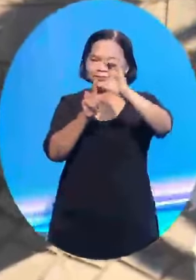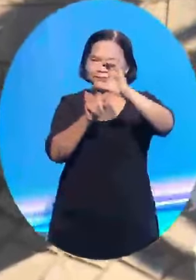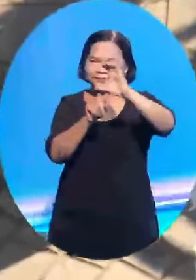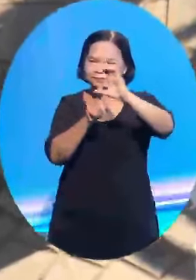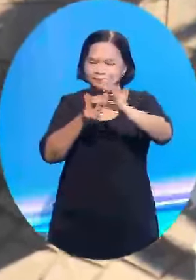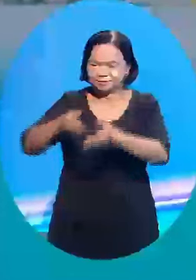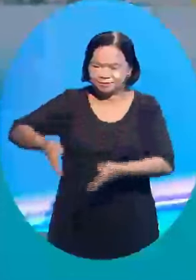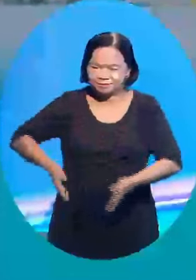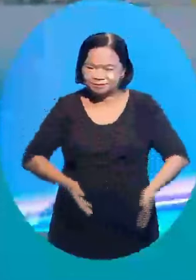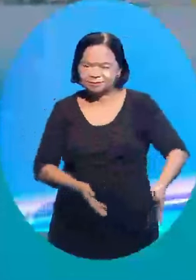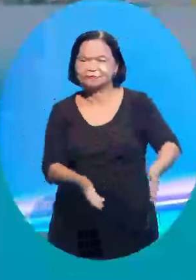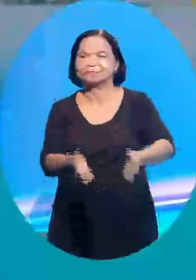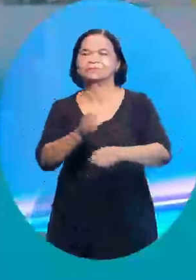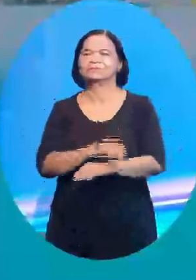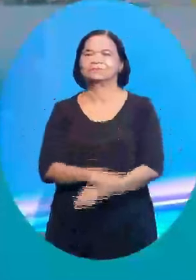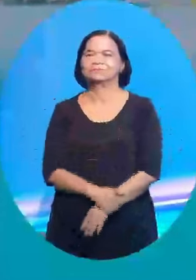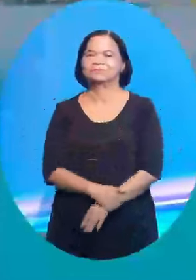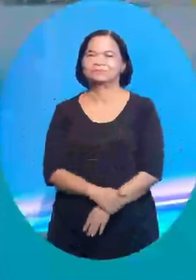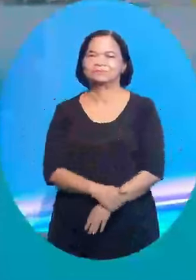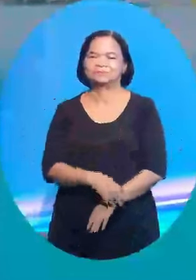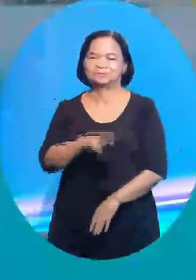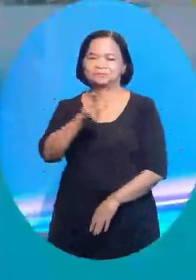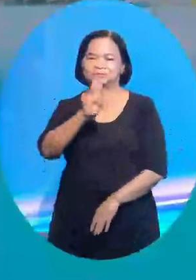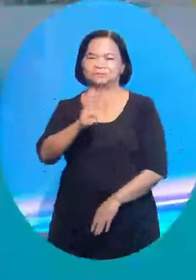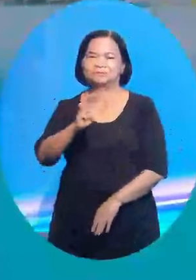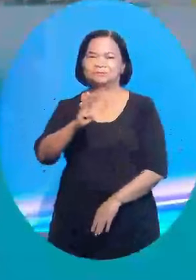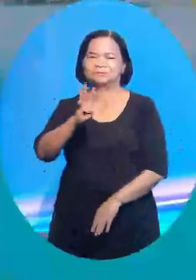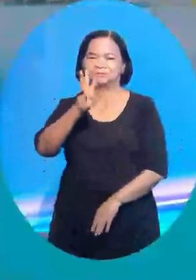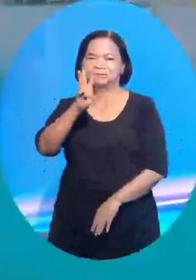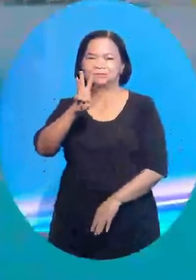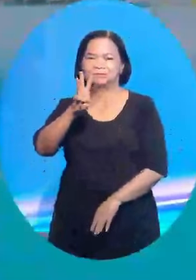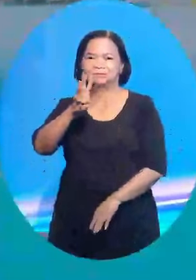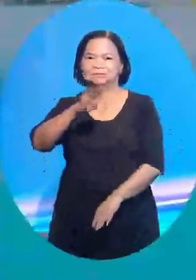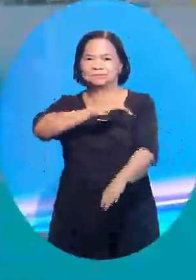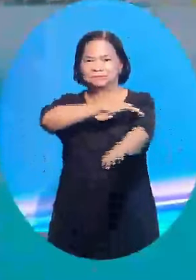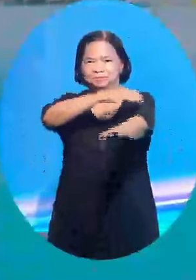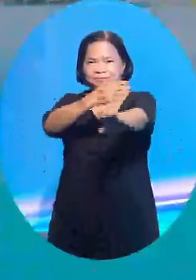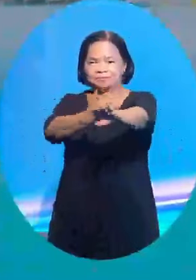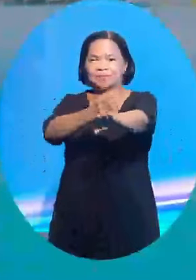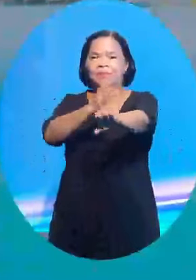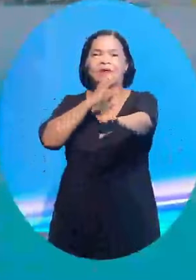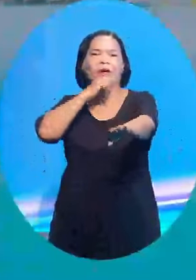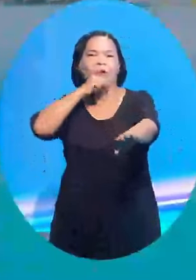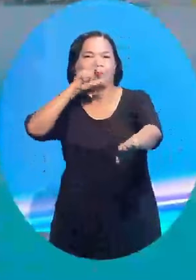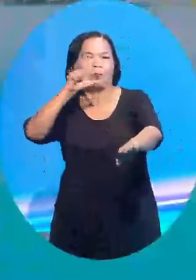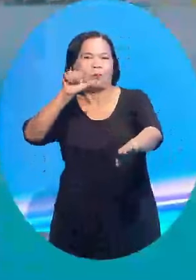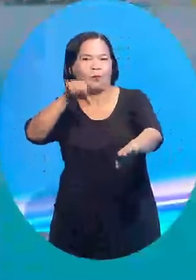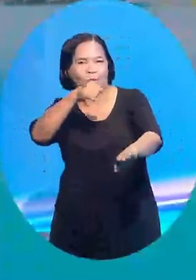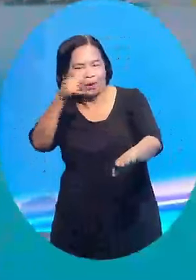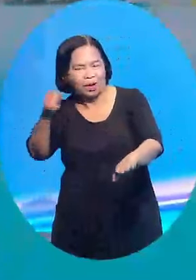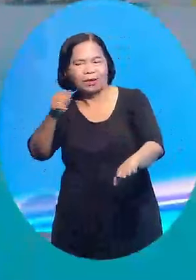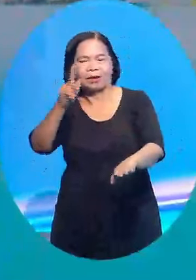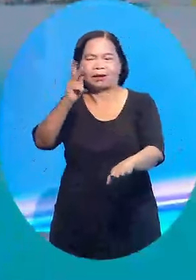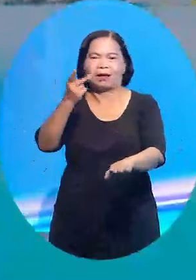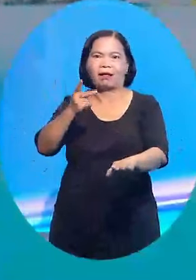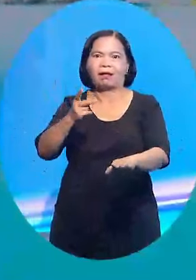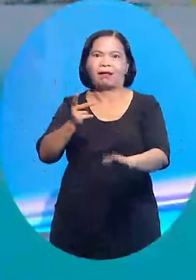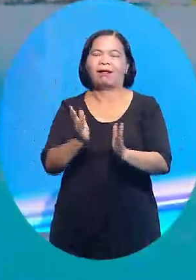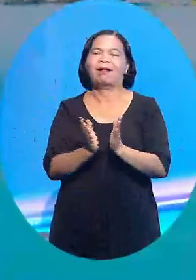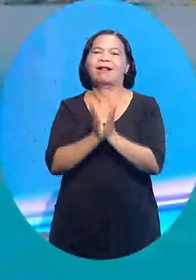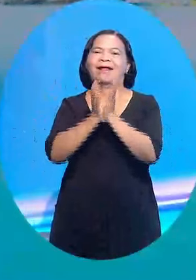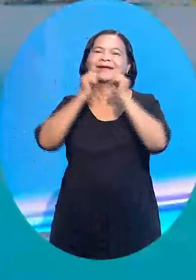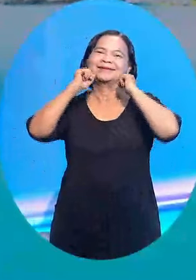sông. Ủy ban nhân dân ba phường cầu Ông Lãnh, cầu Kho, Cồ Giàn, quận 1 thành phố Hồ Chí Minh vừa tổ chức lễ meeting vận động